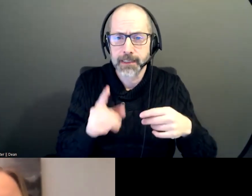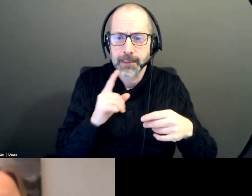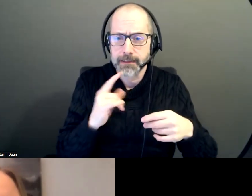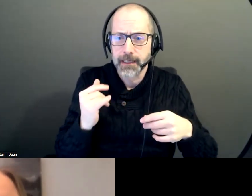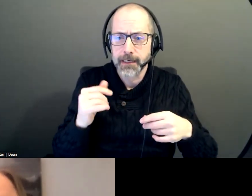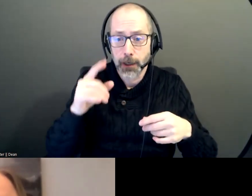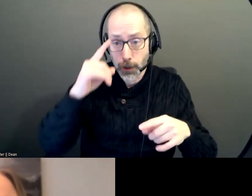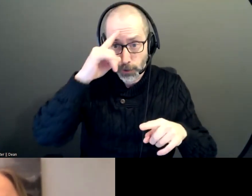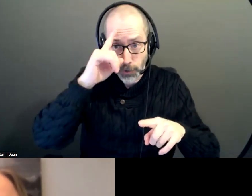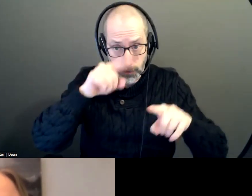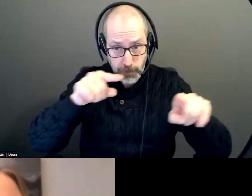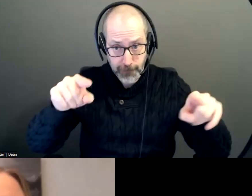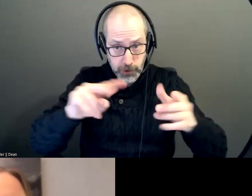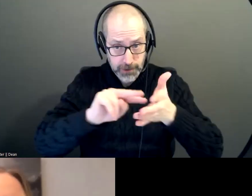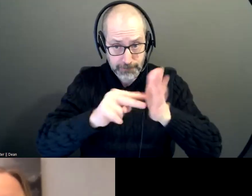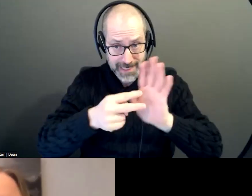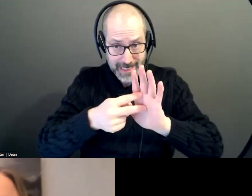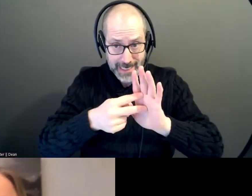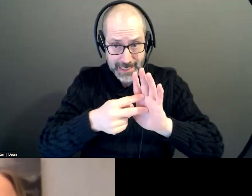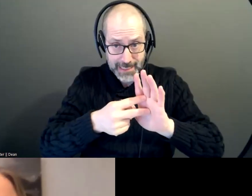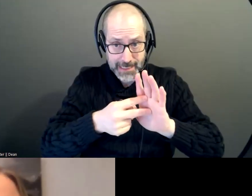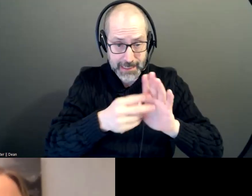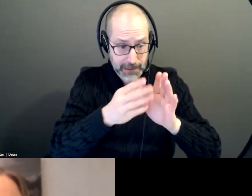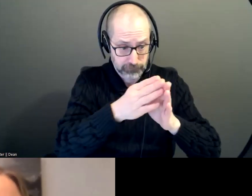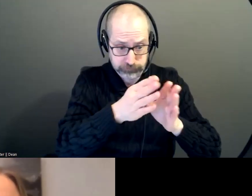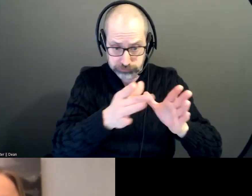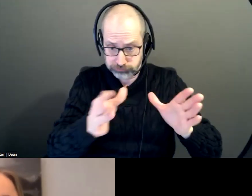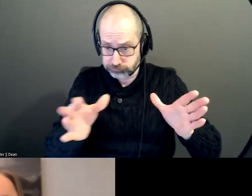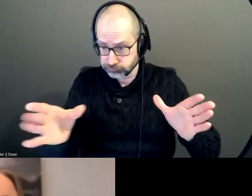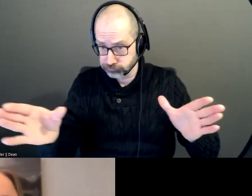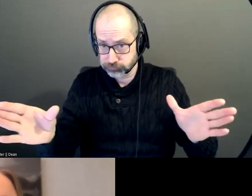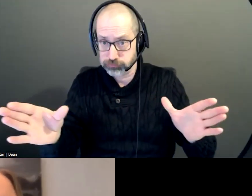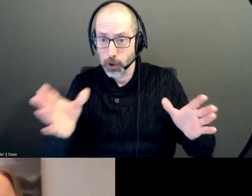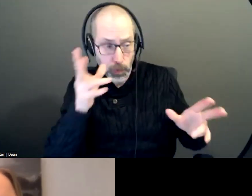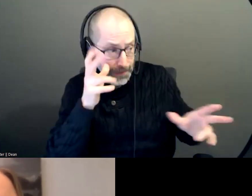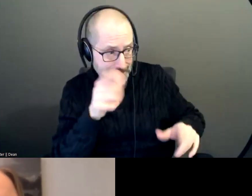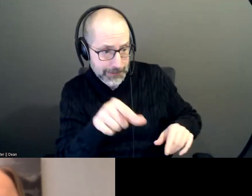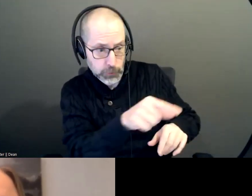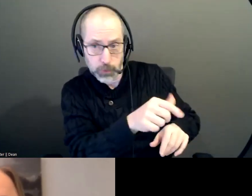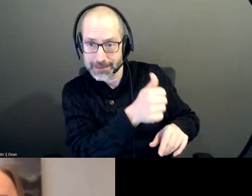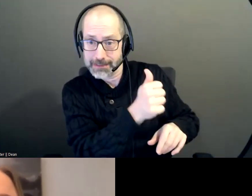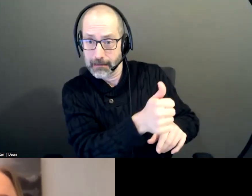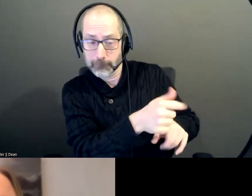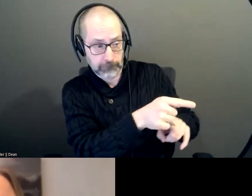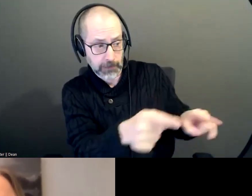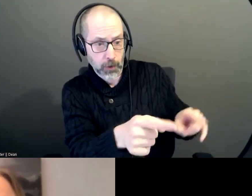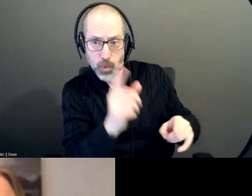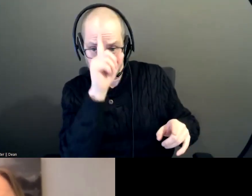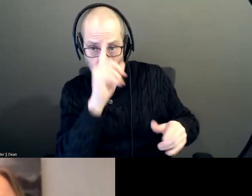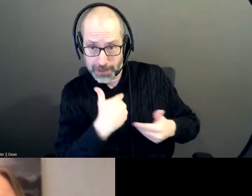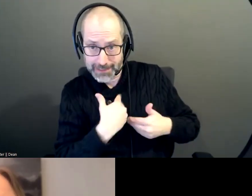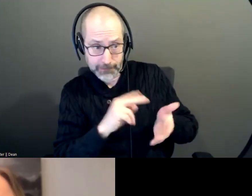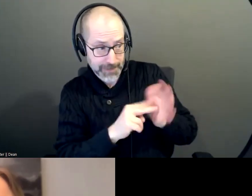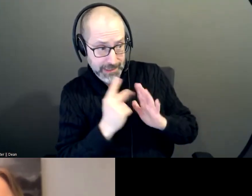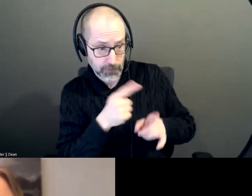dit, lorsqu'on neurodivergence means élargit by la listening to signification de la self-advocates and what neurodivergence autism means to en them, entendant honor that